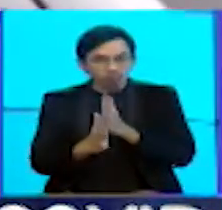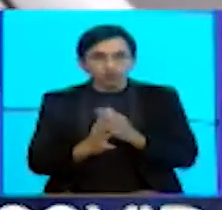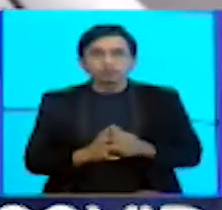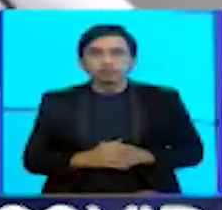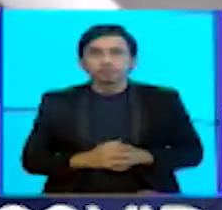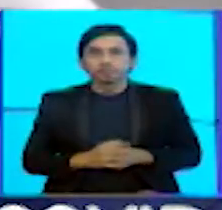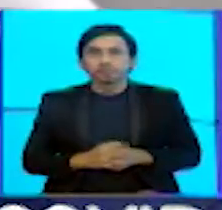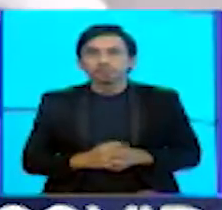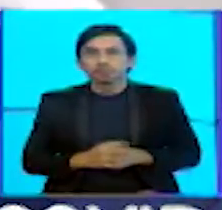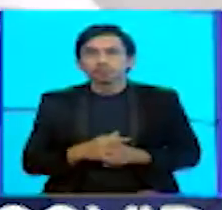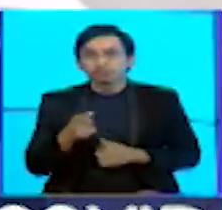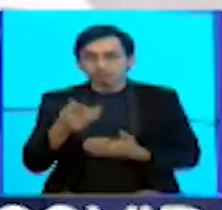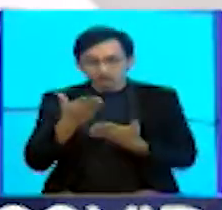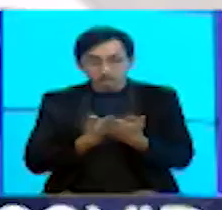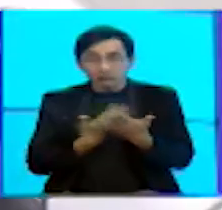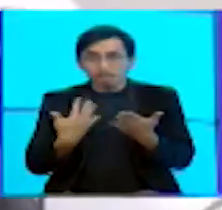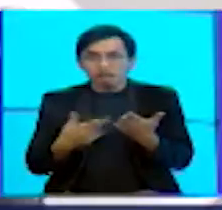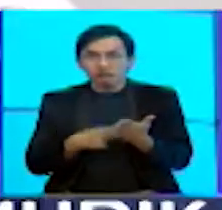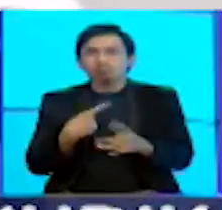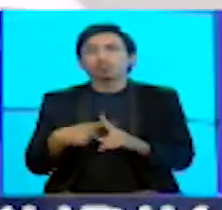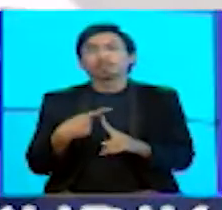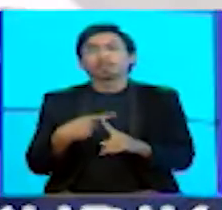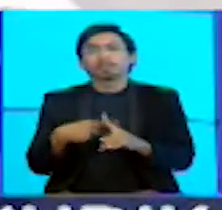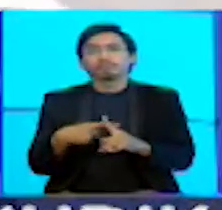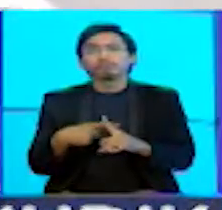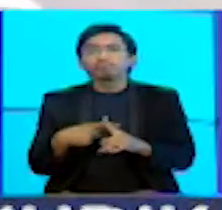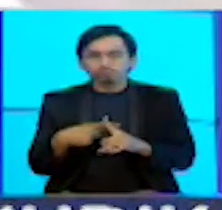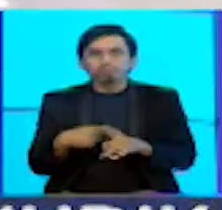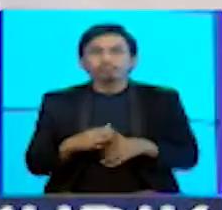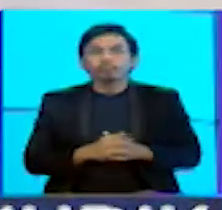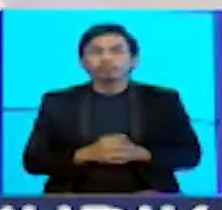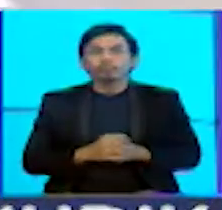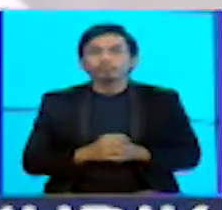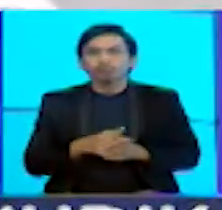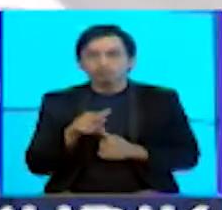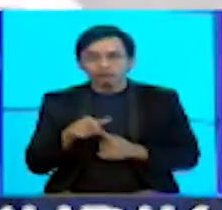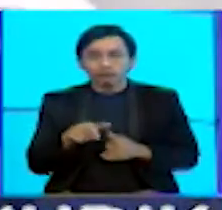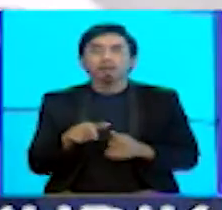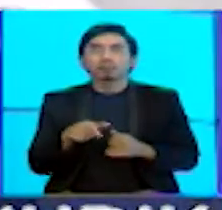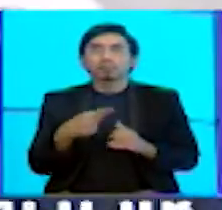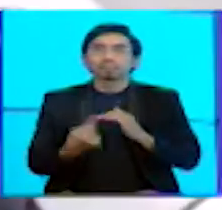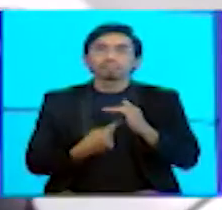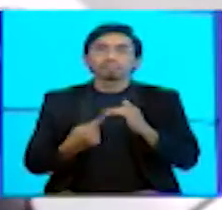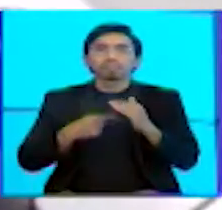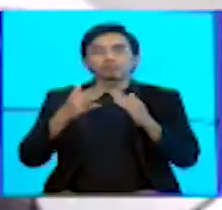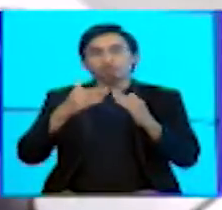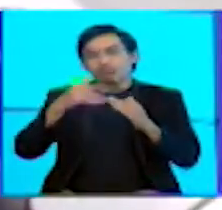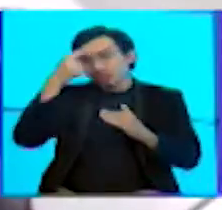dinyatakan positif setelah dilakukan Raffi tes antigen dan kelimanya kini dirawat di RSUD Soewondo Pati